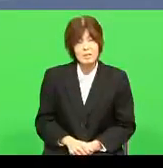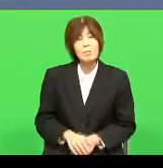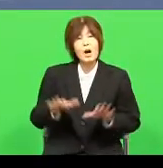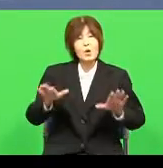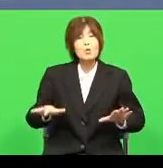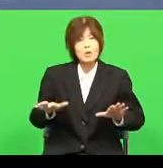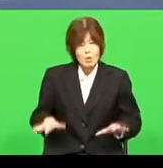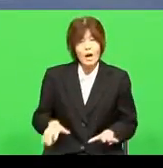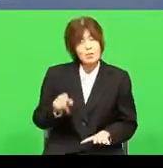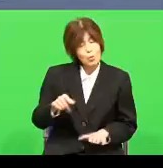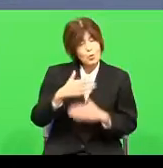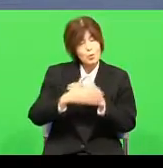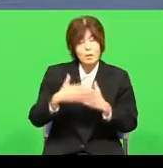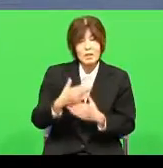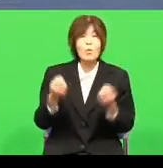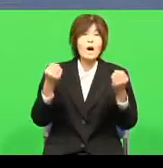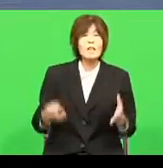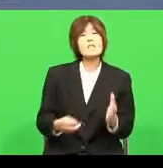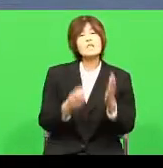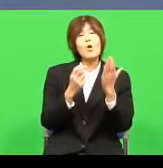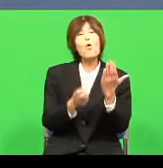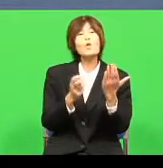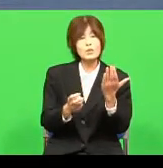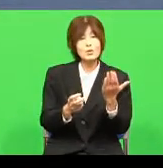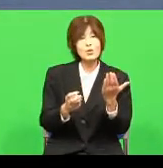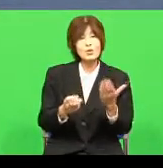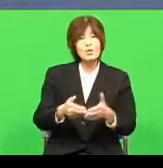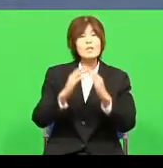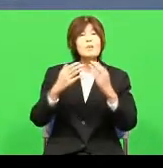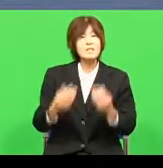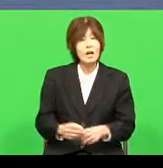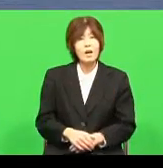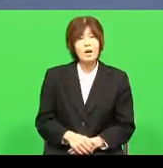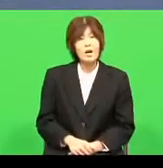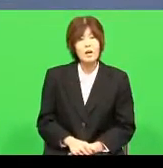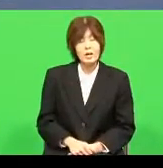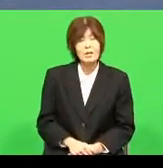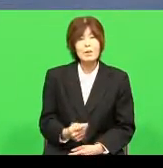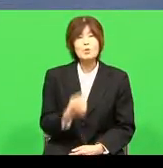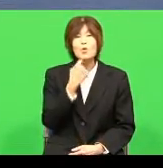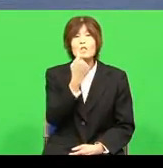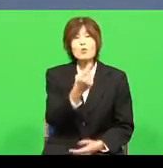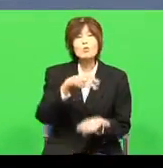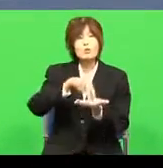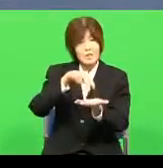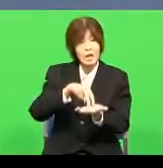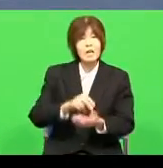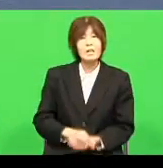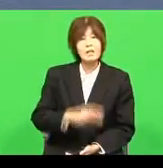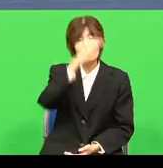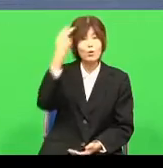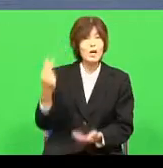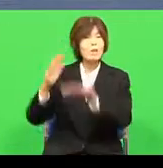復習日の今年はそういう意味での新しい法律もできましたしそれからその一環としてですね